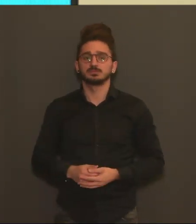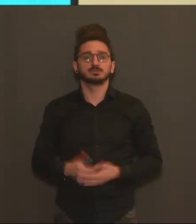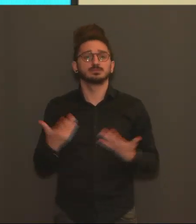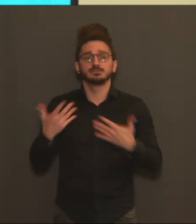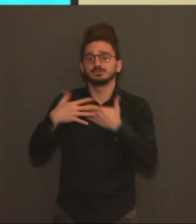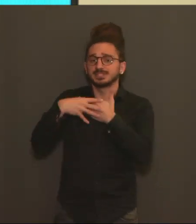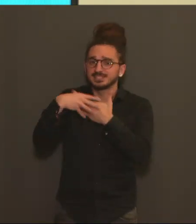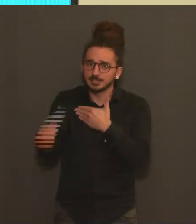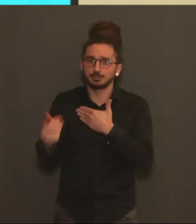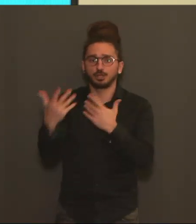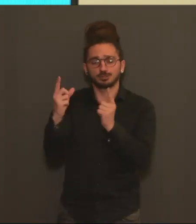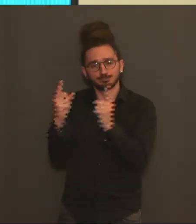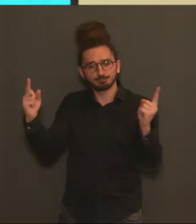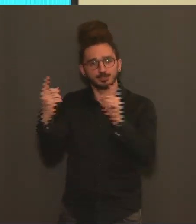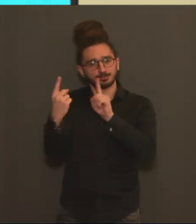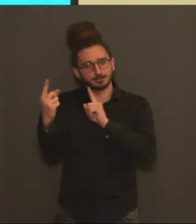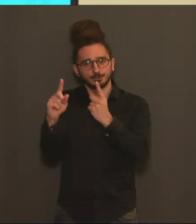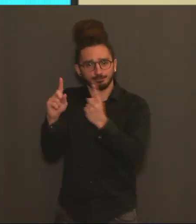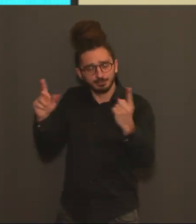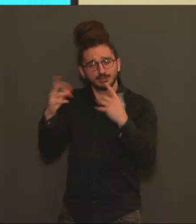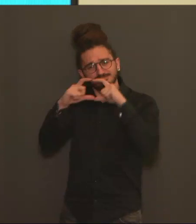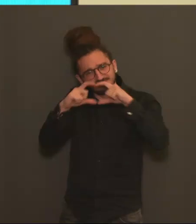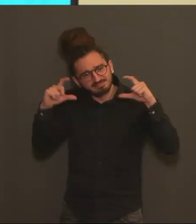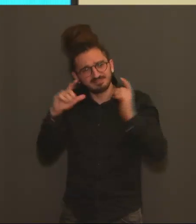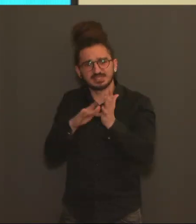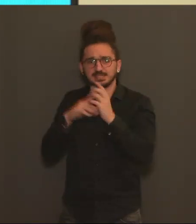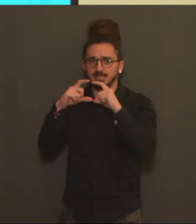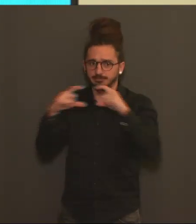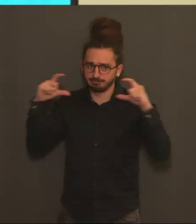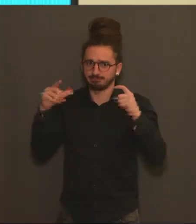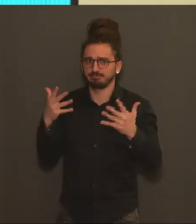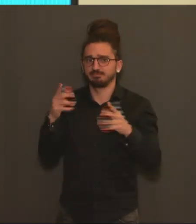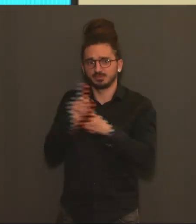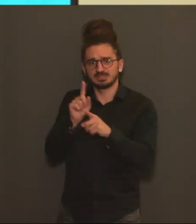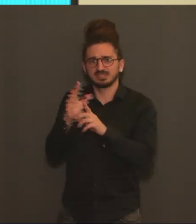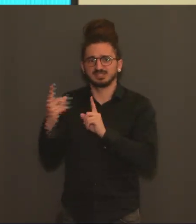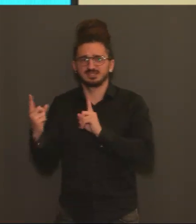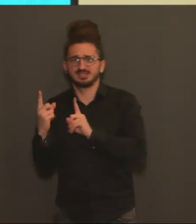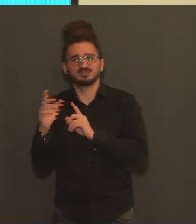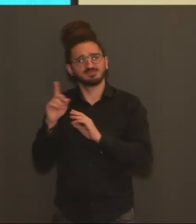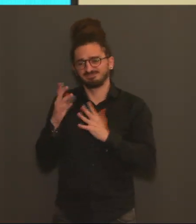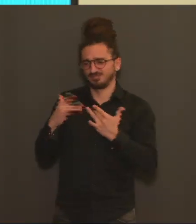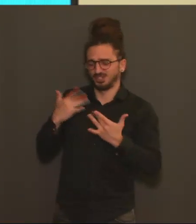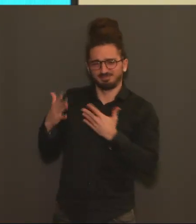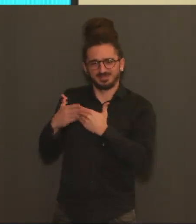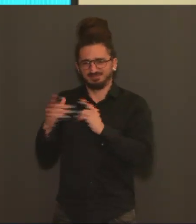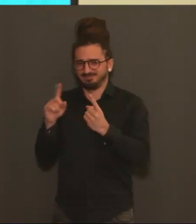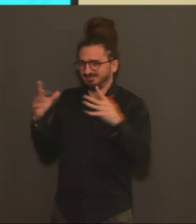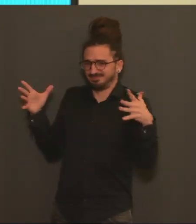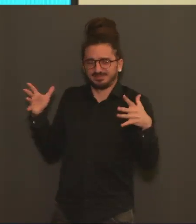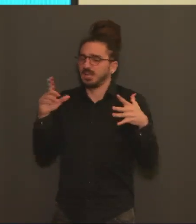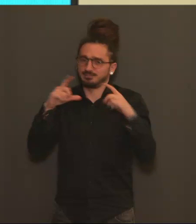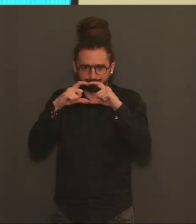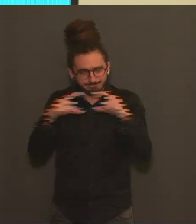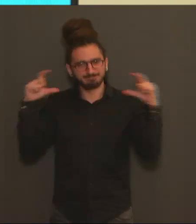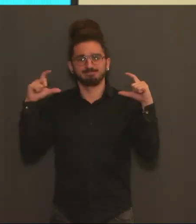masque dans des moments où nous pensons que ces distances ne pourront pas être observées adéquatement. Et un des moments où on ne